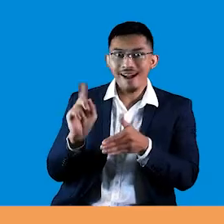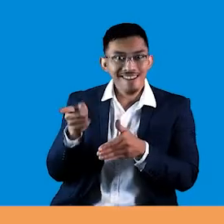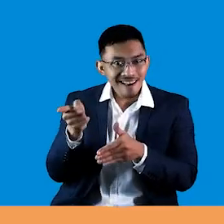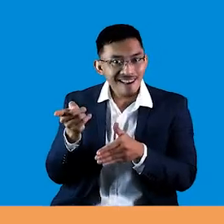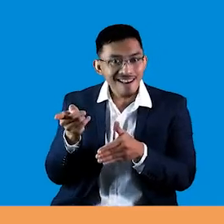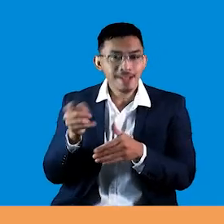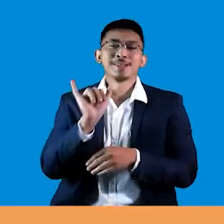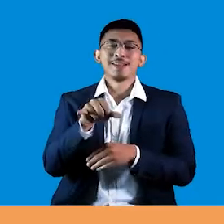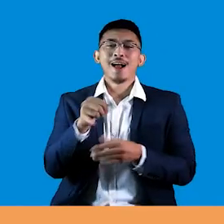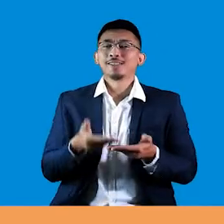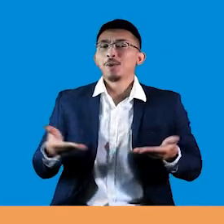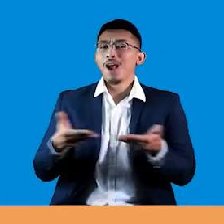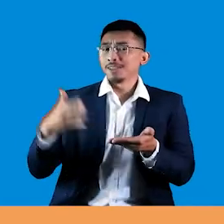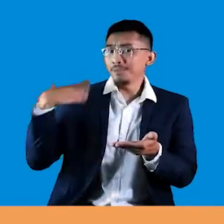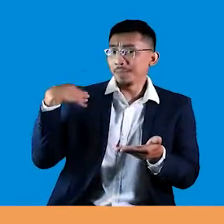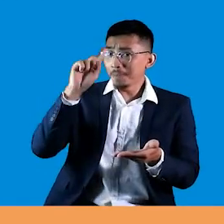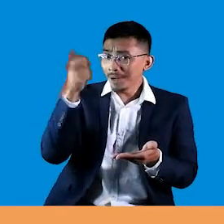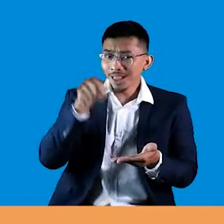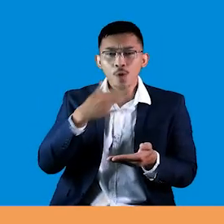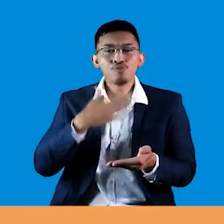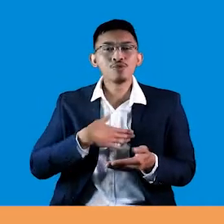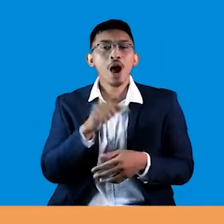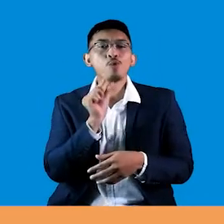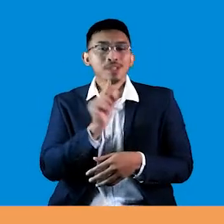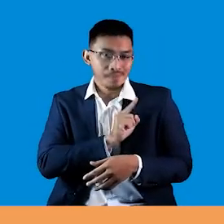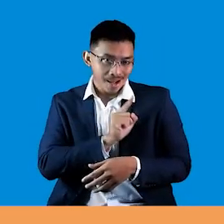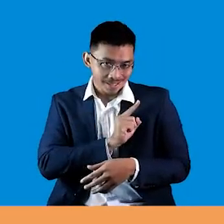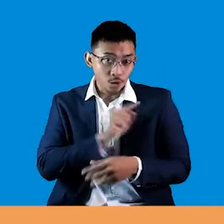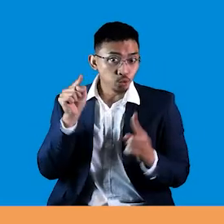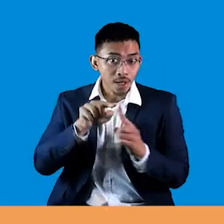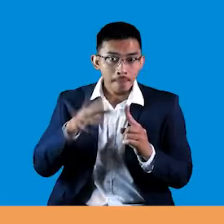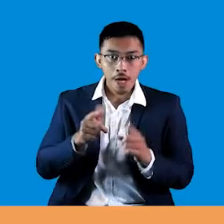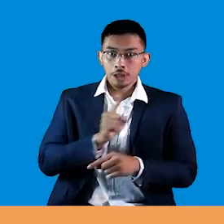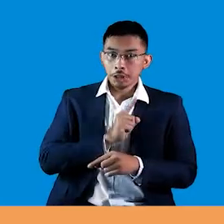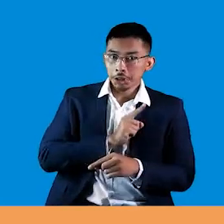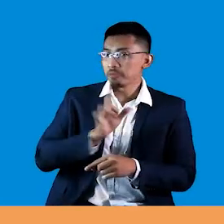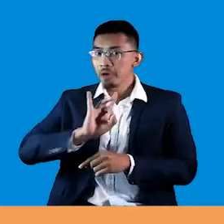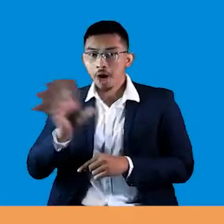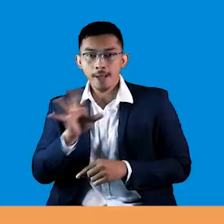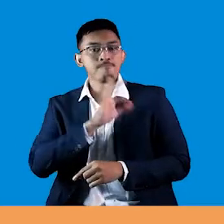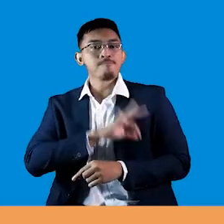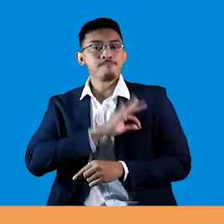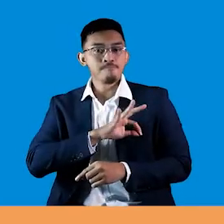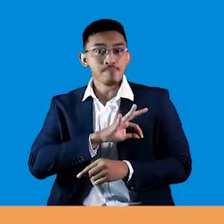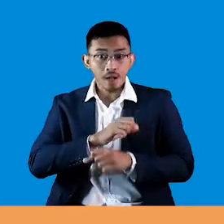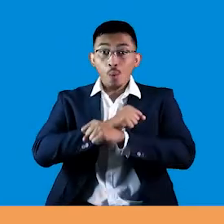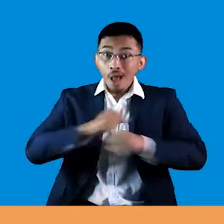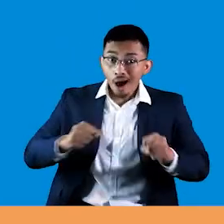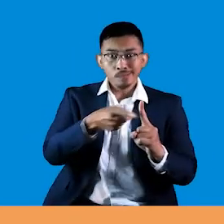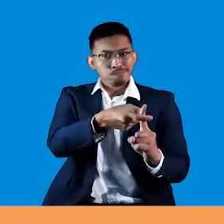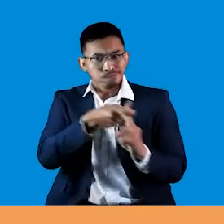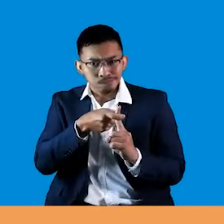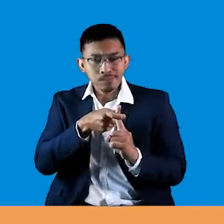Iya, ini adalah kondisi pejabat pemerintahan yang memiliki kepentingan pribadi untuk menguntungkan diri sendiri atau orang lain